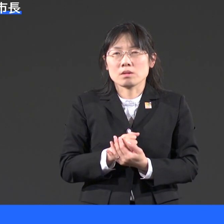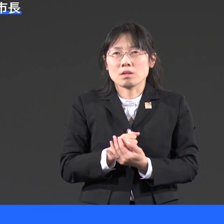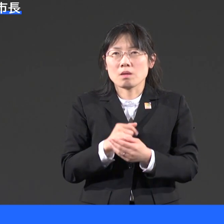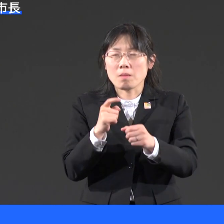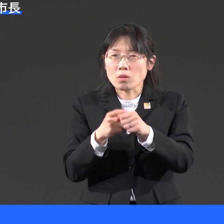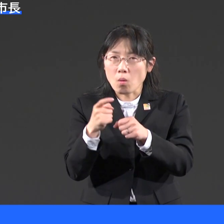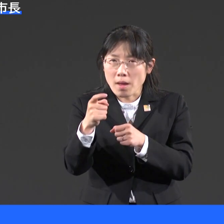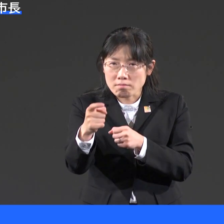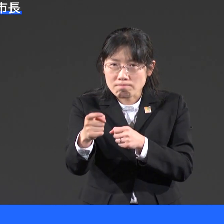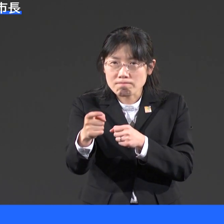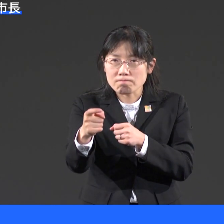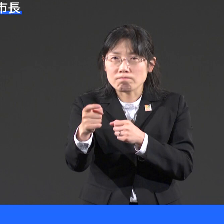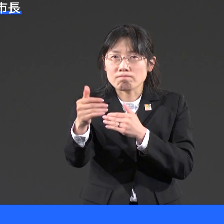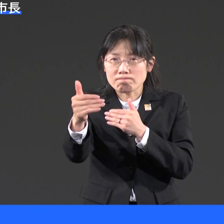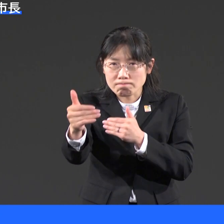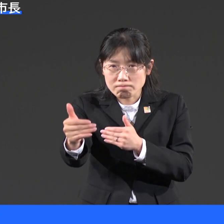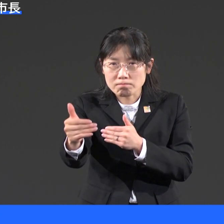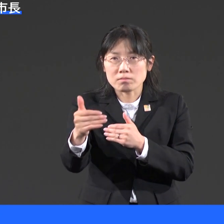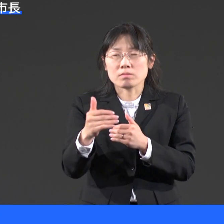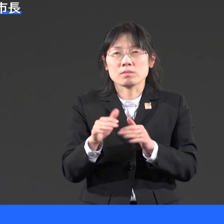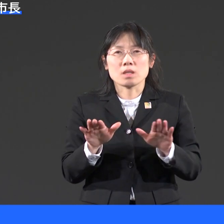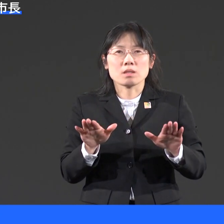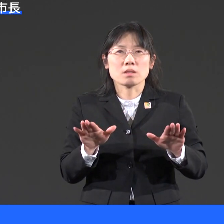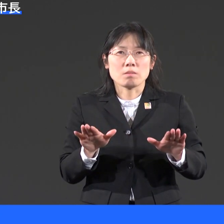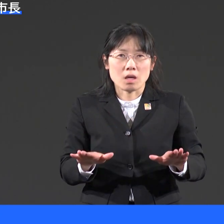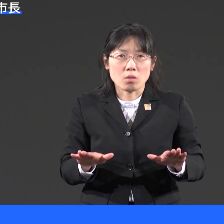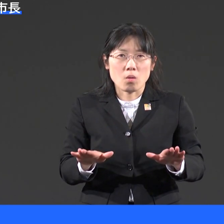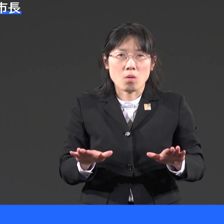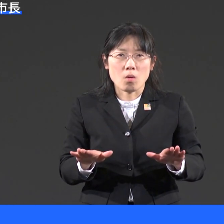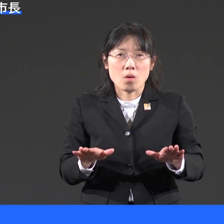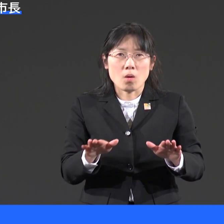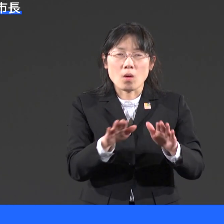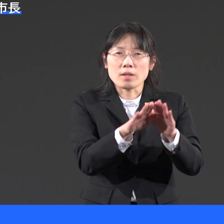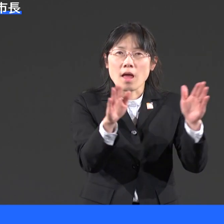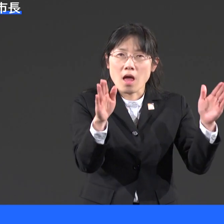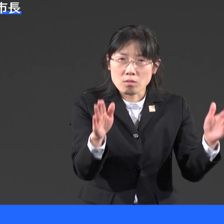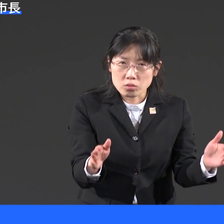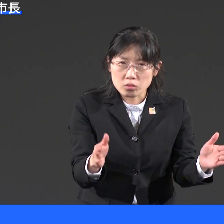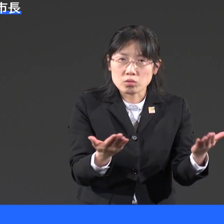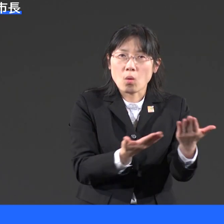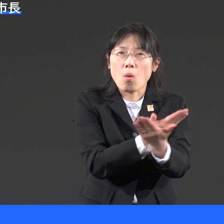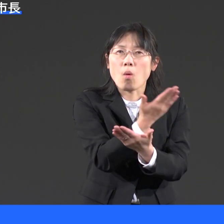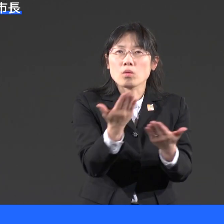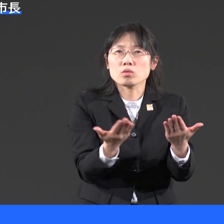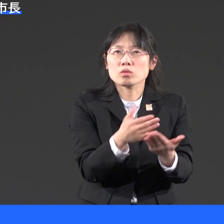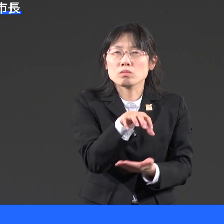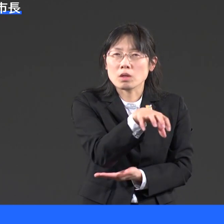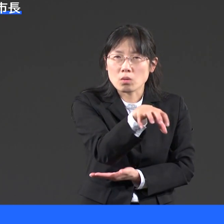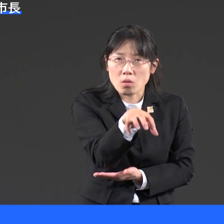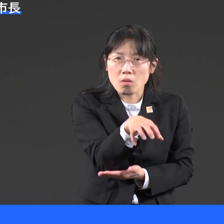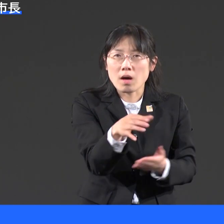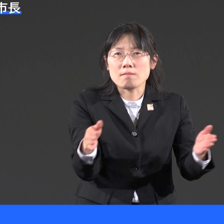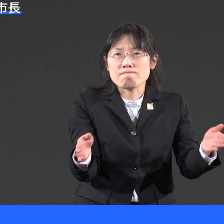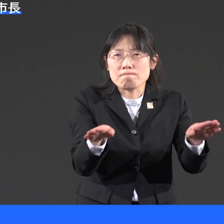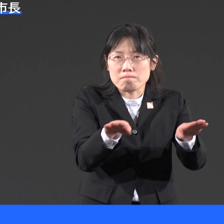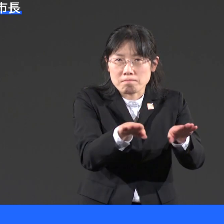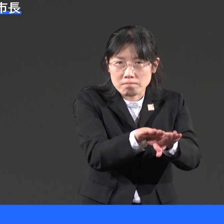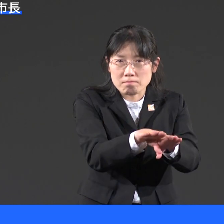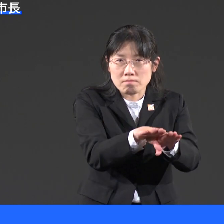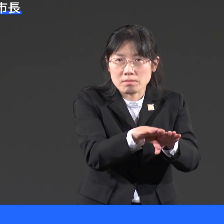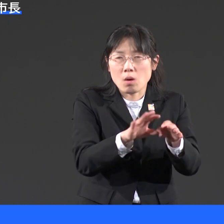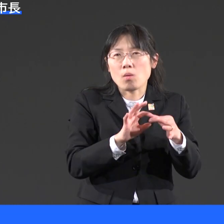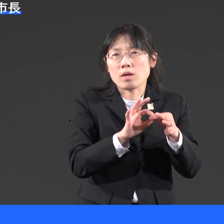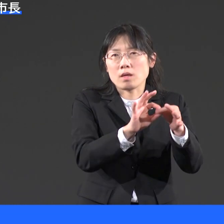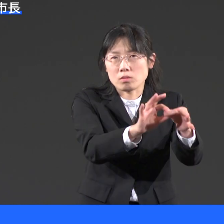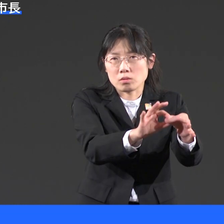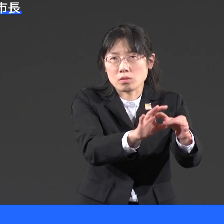は、今のテーブルなどの交流拠点についての閉鎖は継続をして、今の